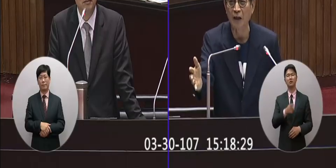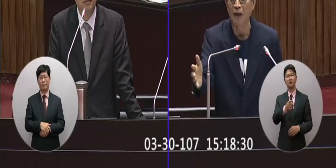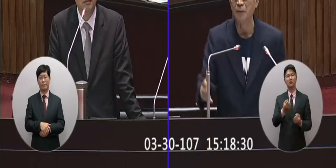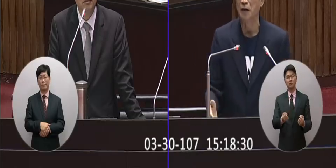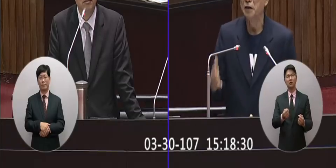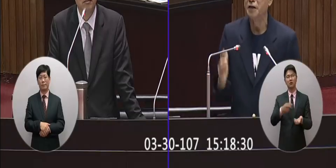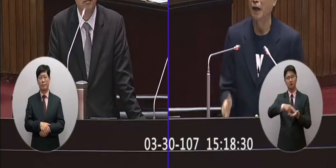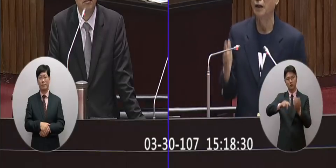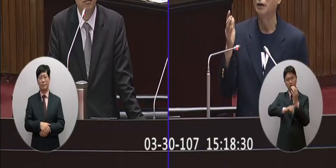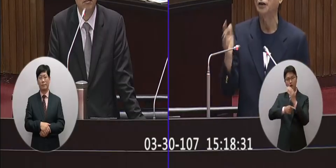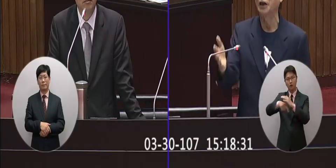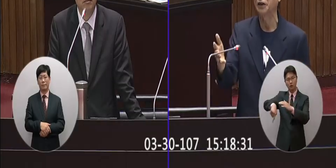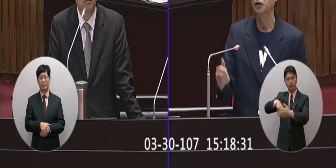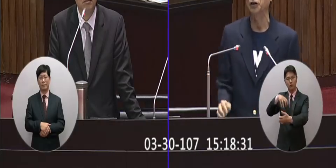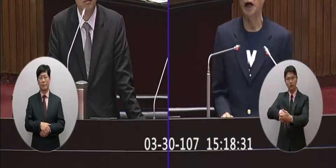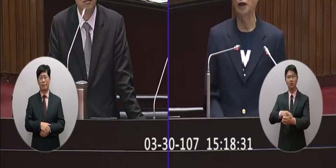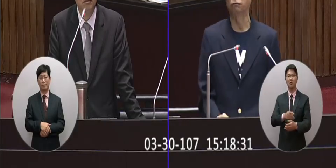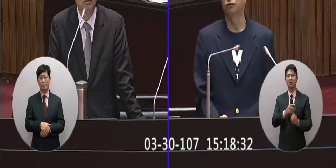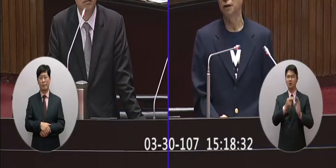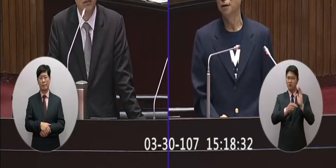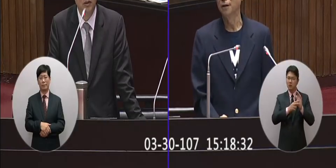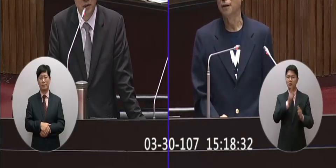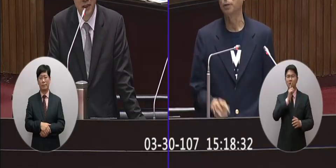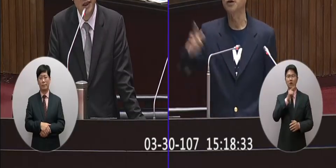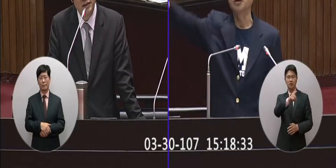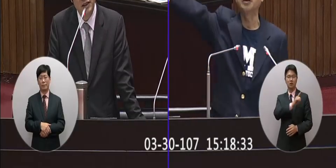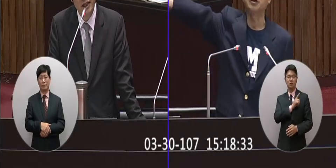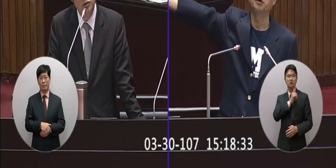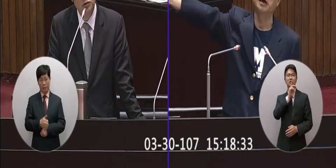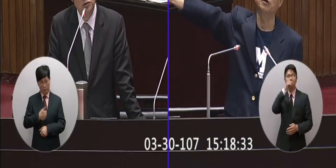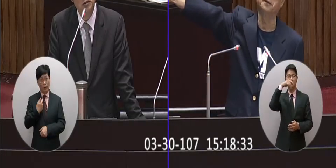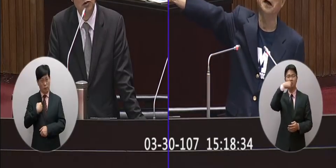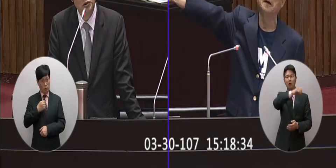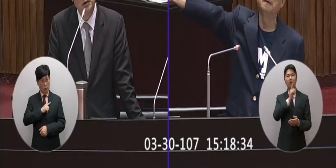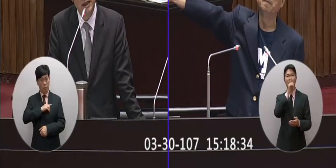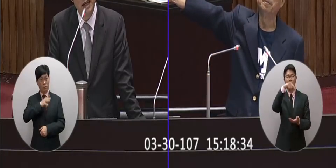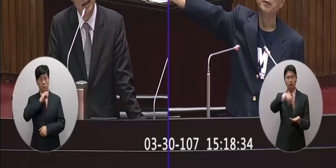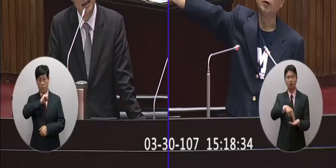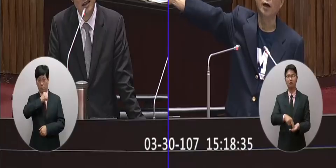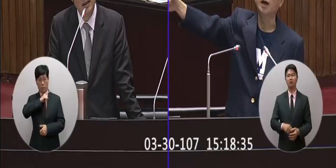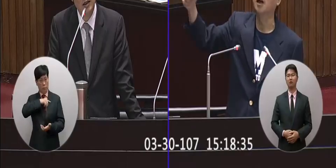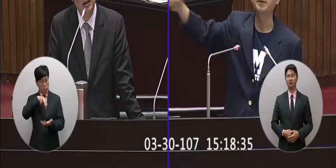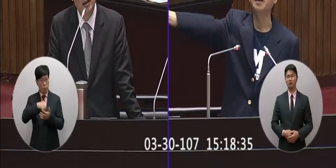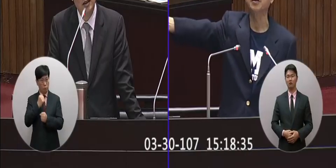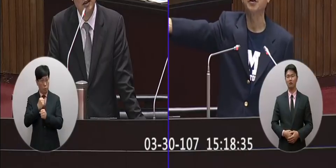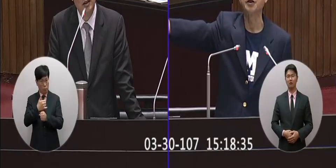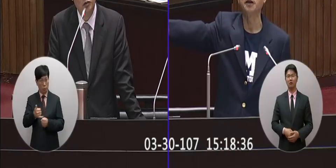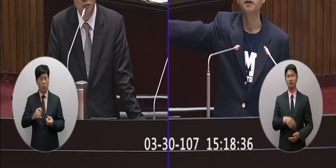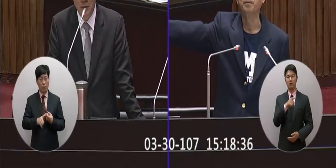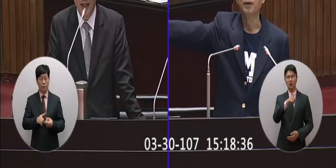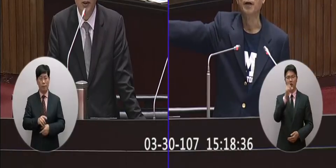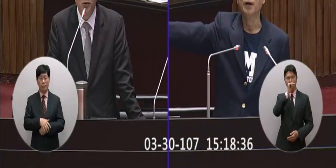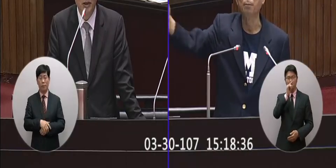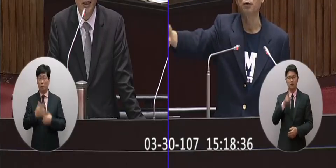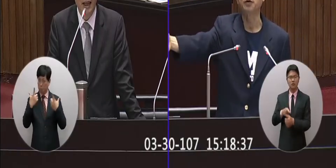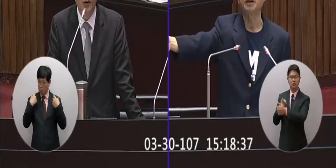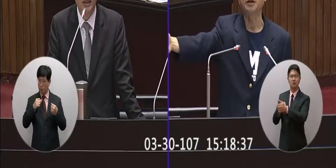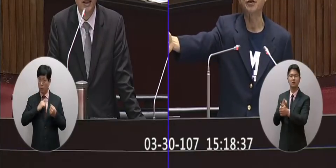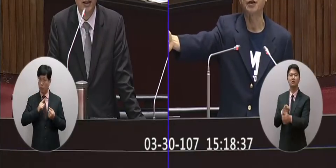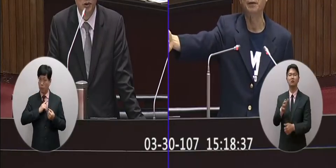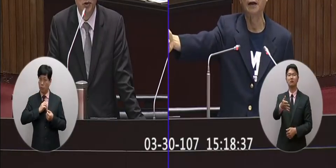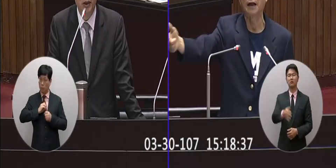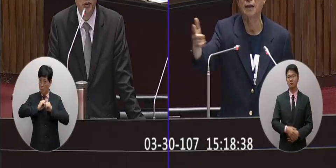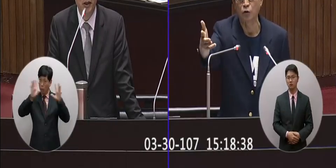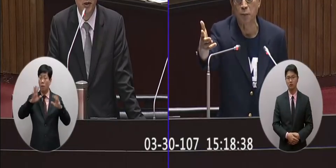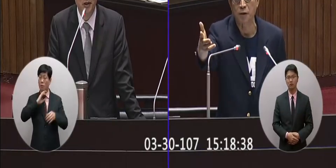法院殿堂里面讲，要一直强调你是台独呢？ 我的确是台独工作者啊！ 对啊，你何必这样刺激呢？ 我本来就主张台